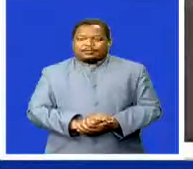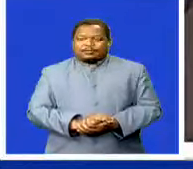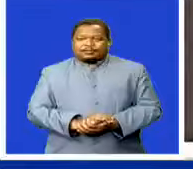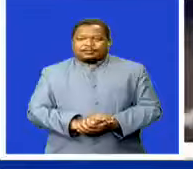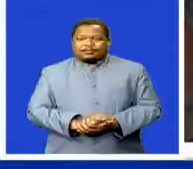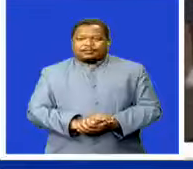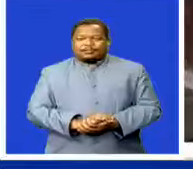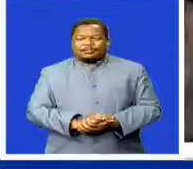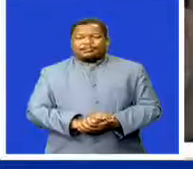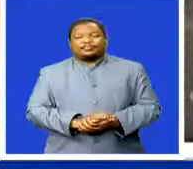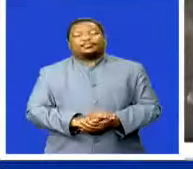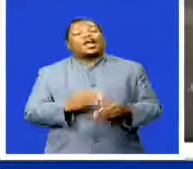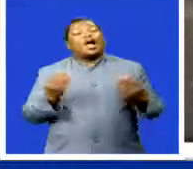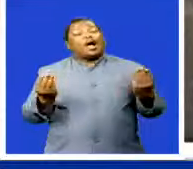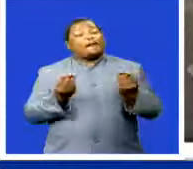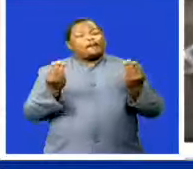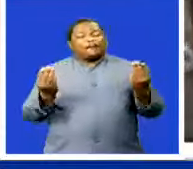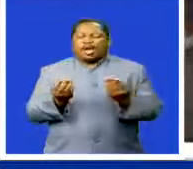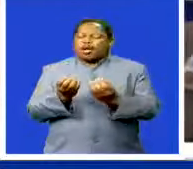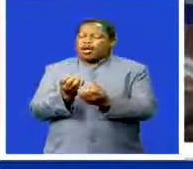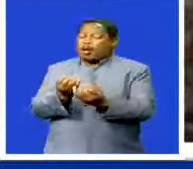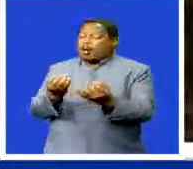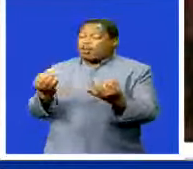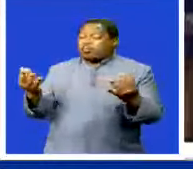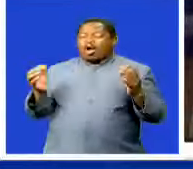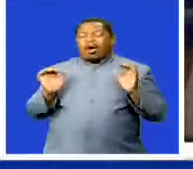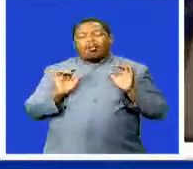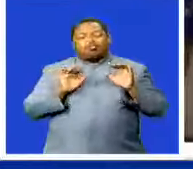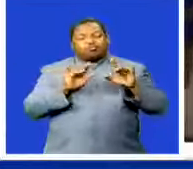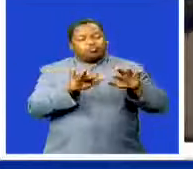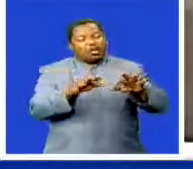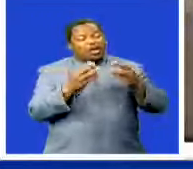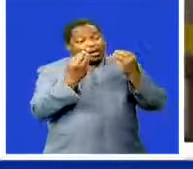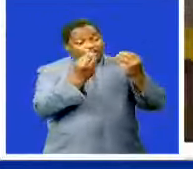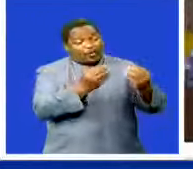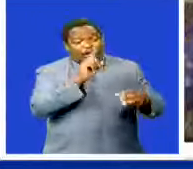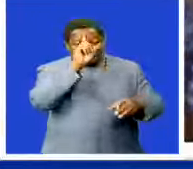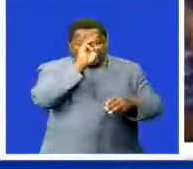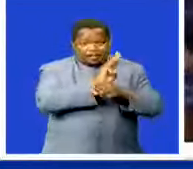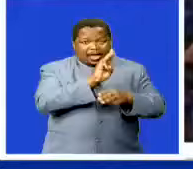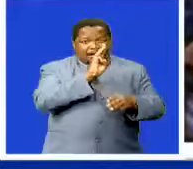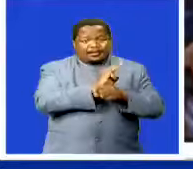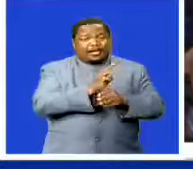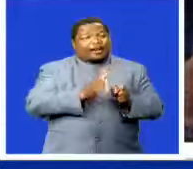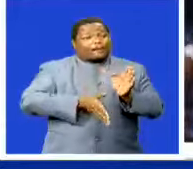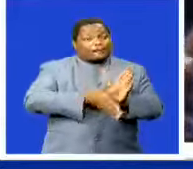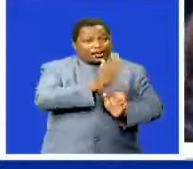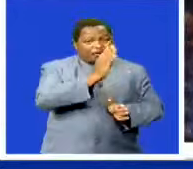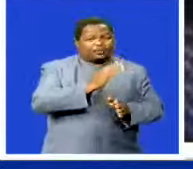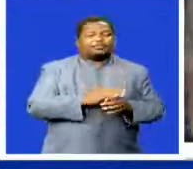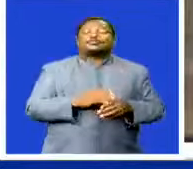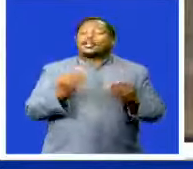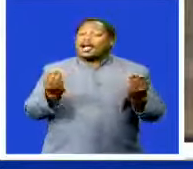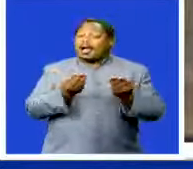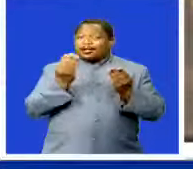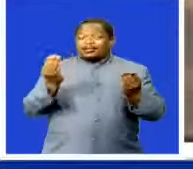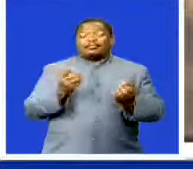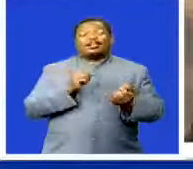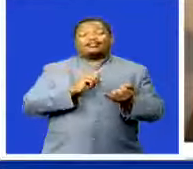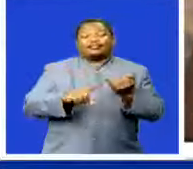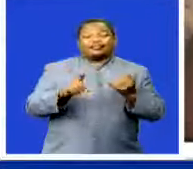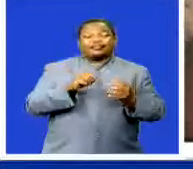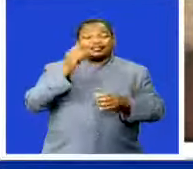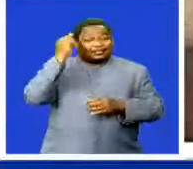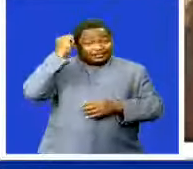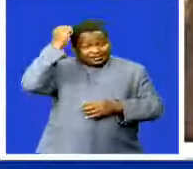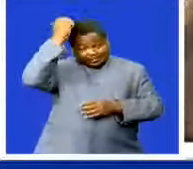Utawuvalelisa mhlengazi esikhumbeni setindiza kumathapha bekubo make emakhosikade esilo emazinyane